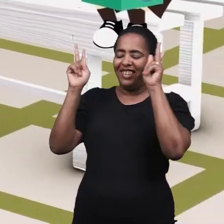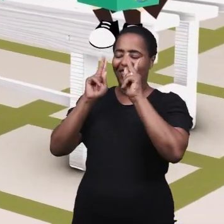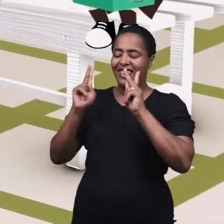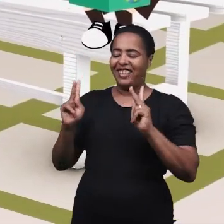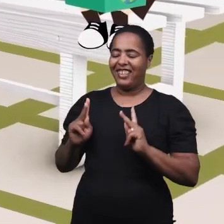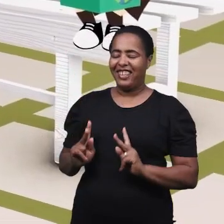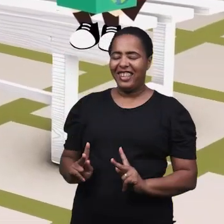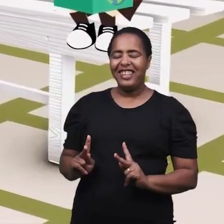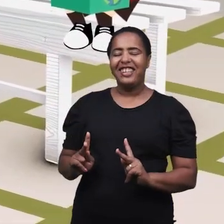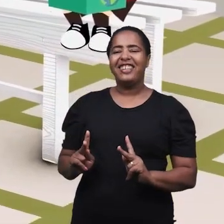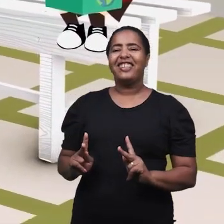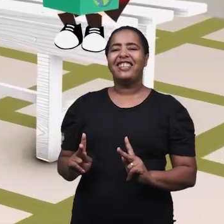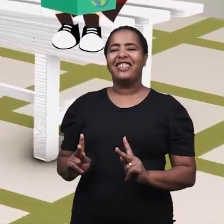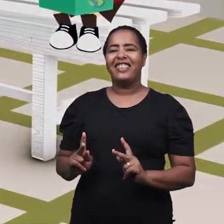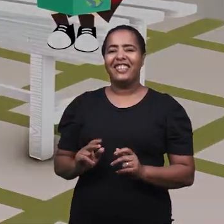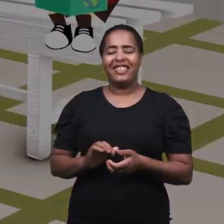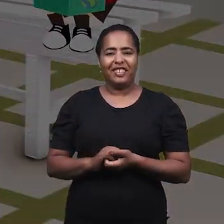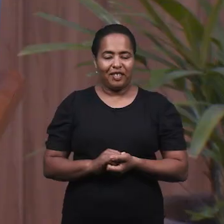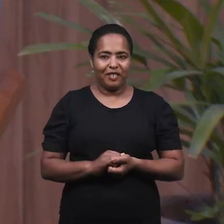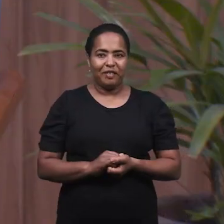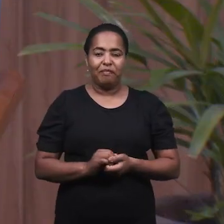paz.